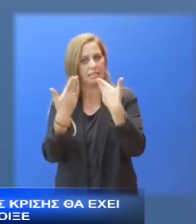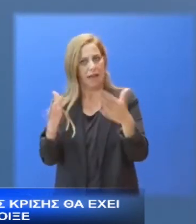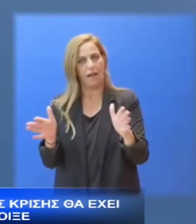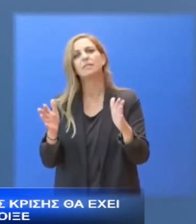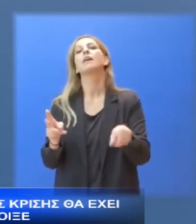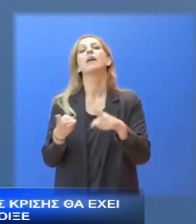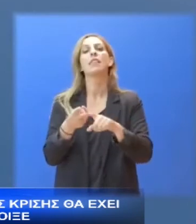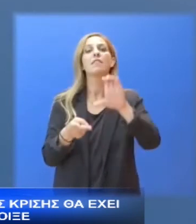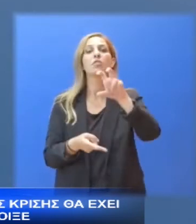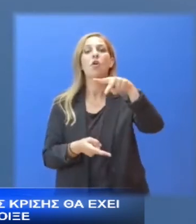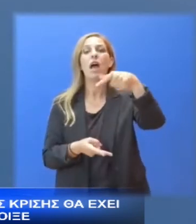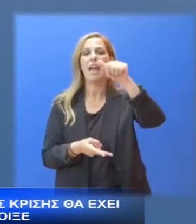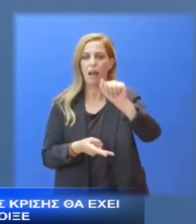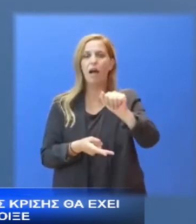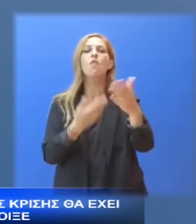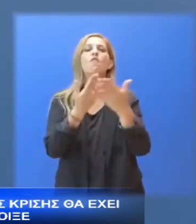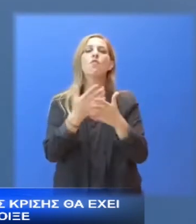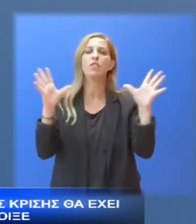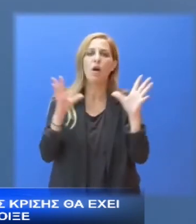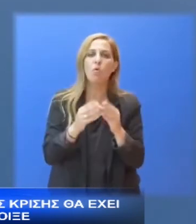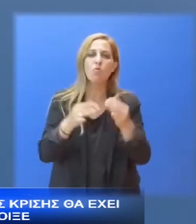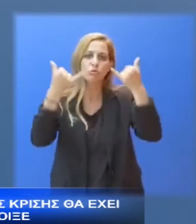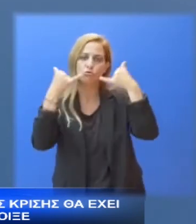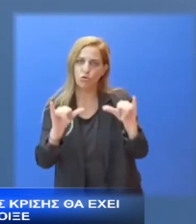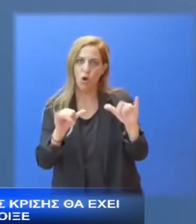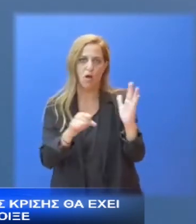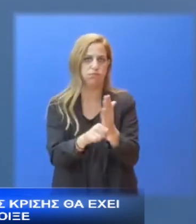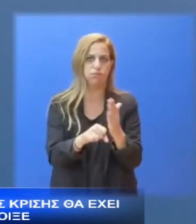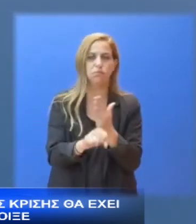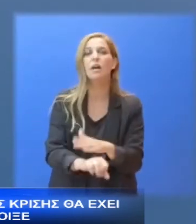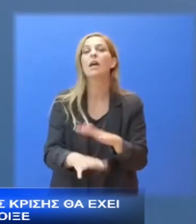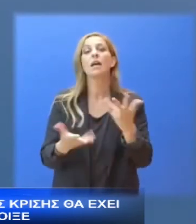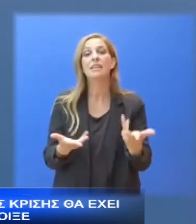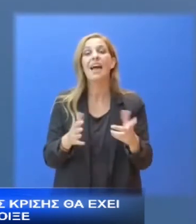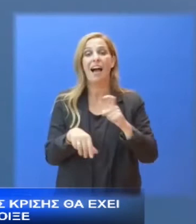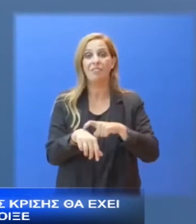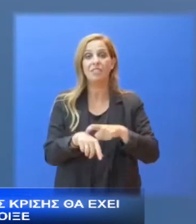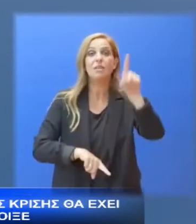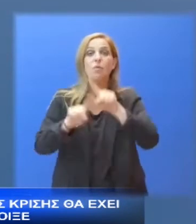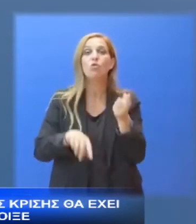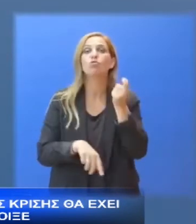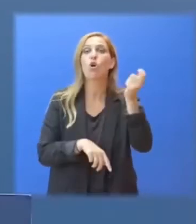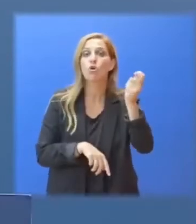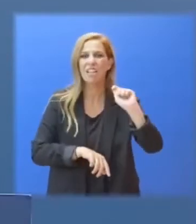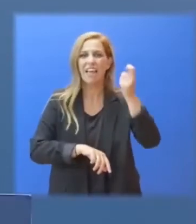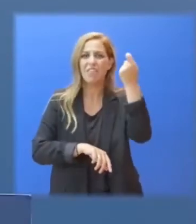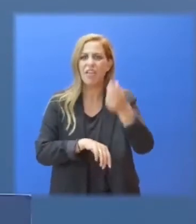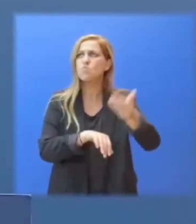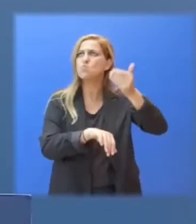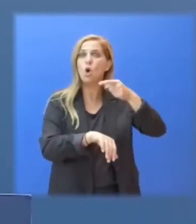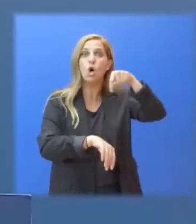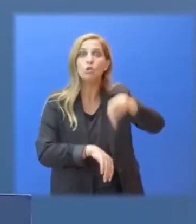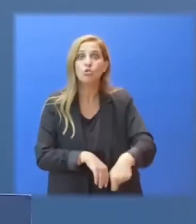ο ΕΛΓΑ για το ζωικό κεφάλαιο που καταστράφηκε, όπως επίσης και τη διαγραφή τόσο των ληξιπρόθεσμων όσο και των ενεργών οφειλών της